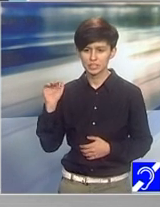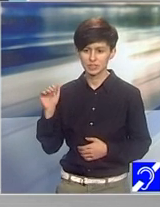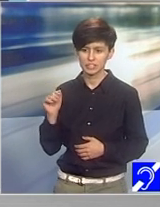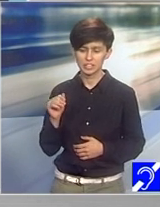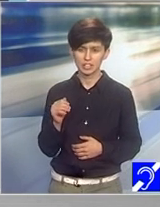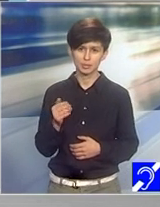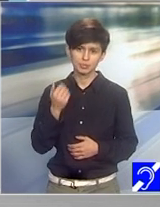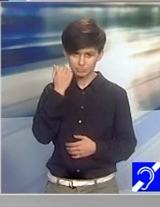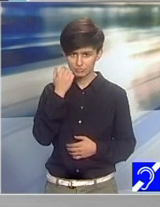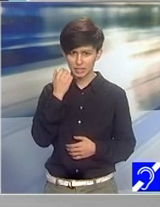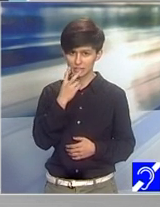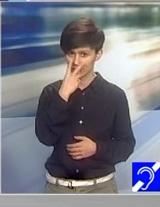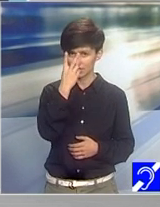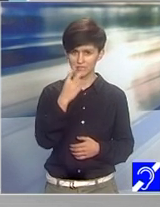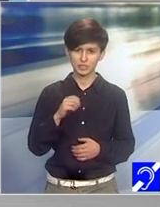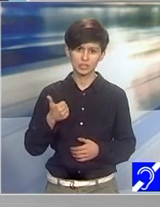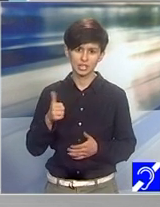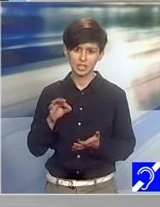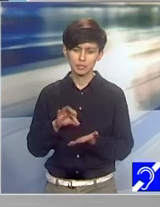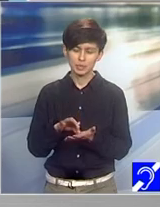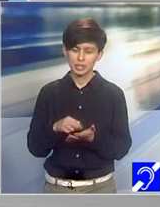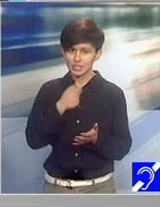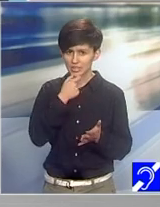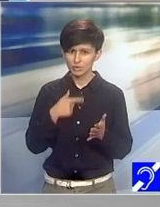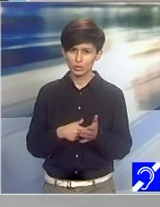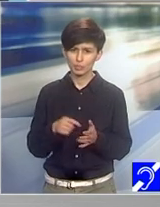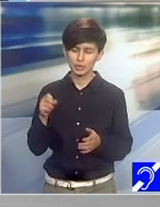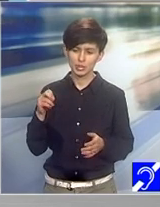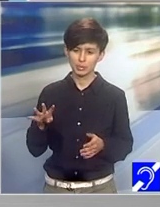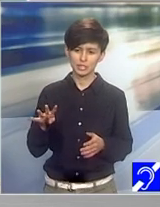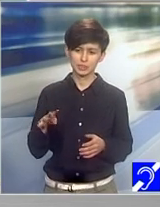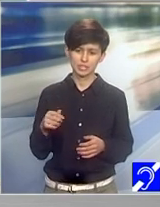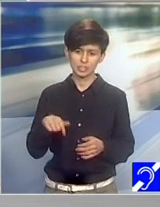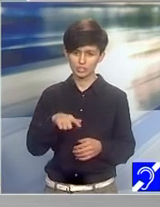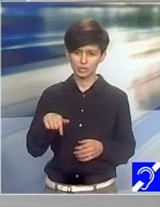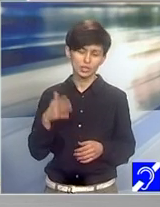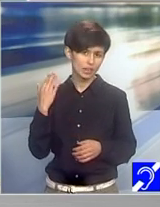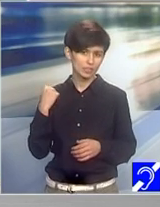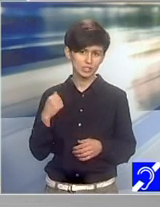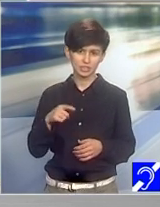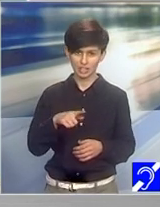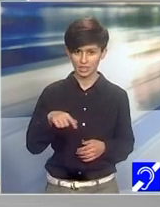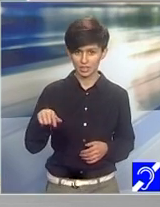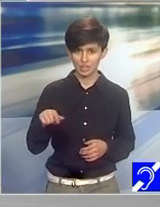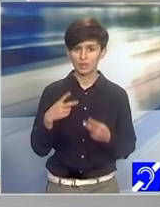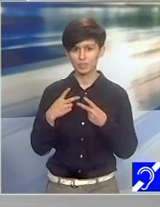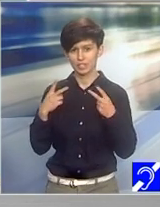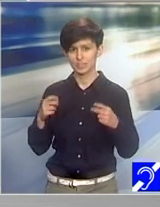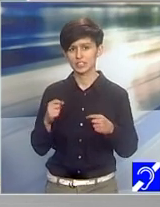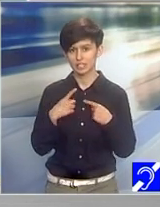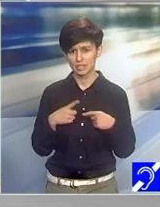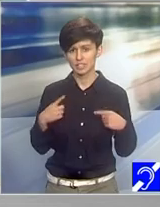ne-am întâlnit prima dată, în 2014, am fost pe la dumneavoastră aproape în fiecare an